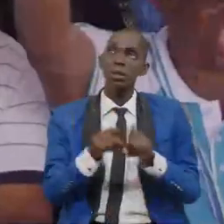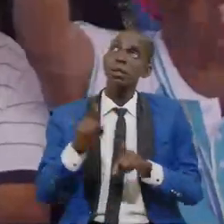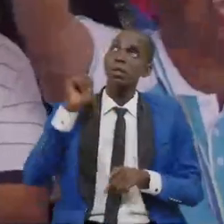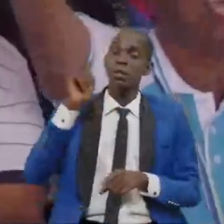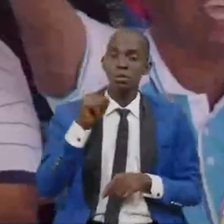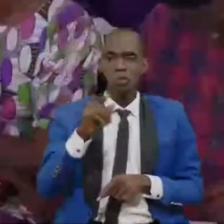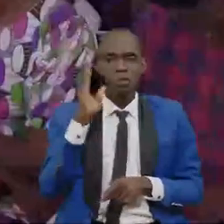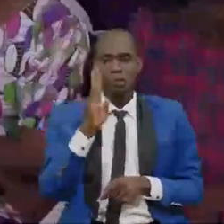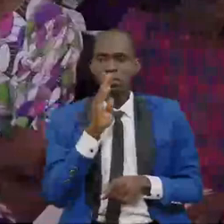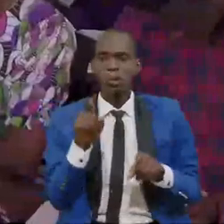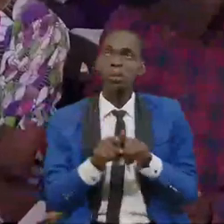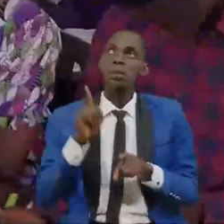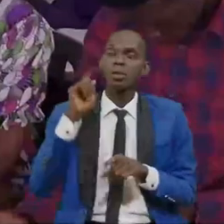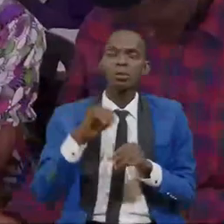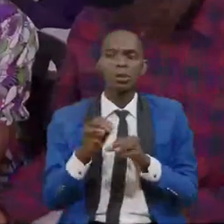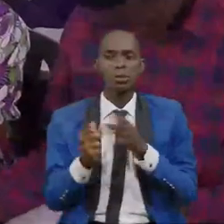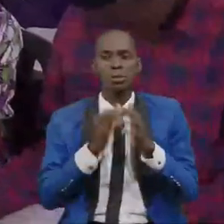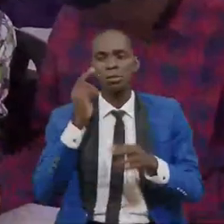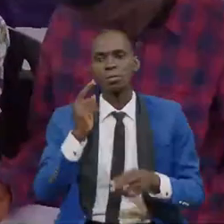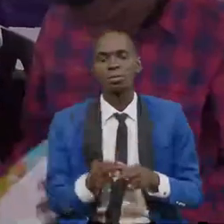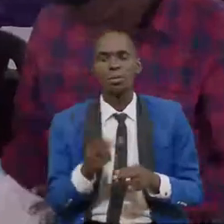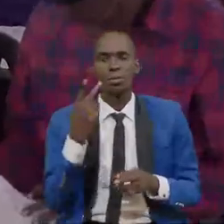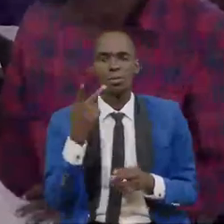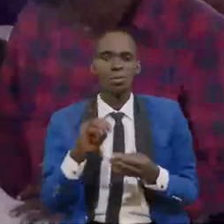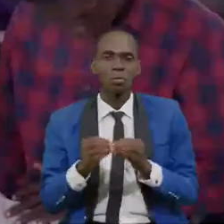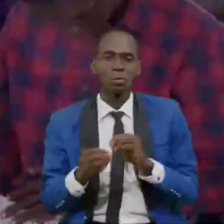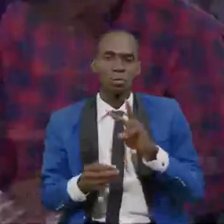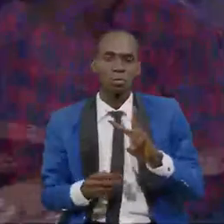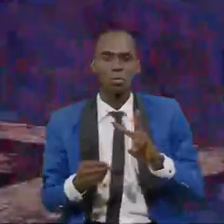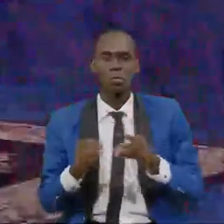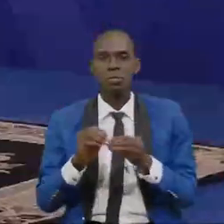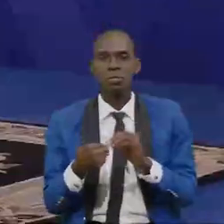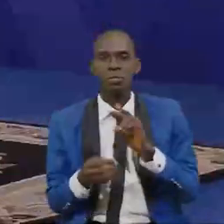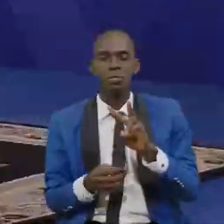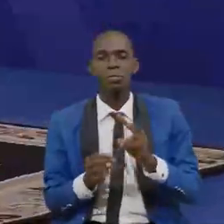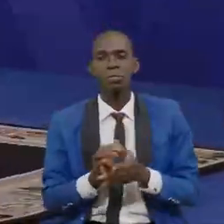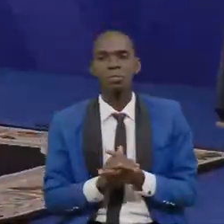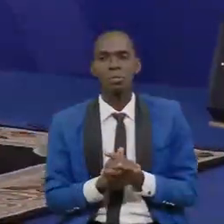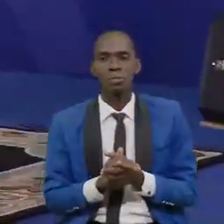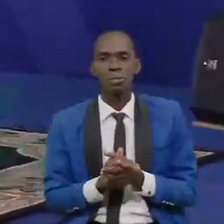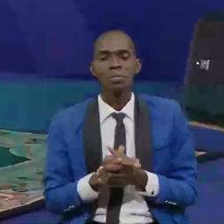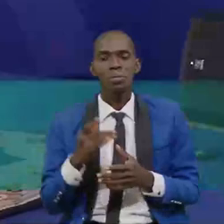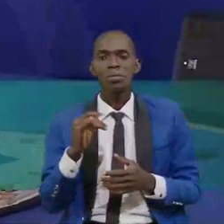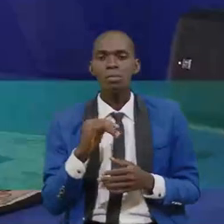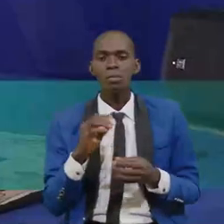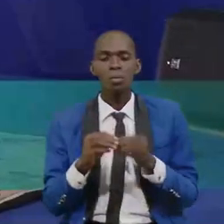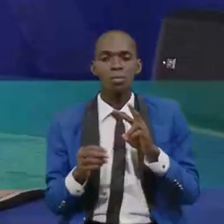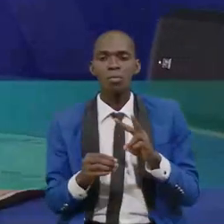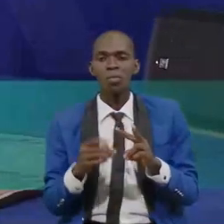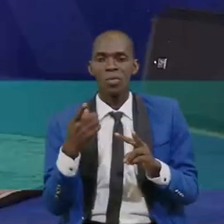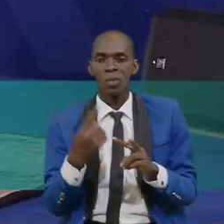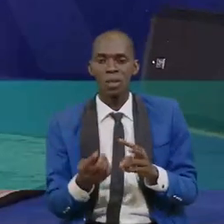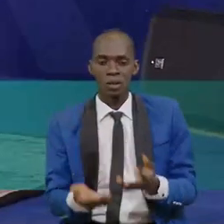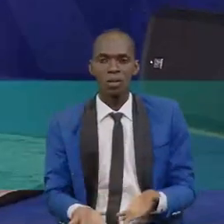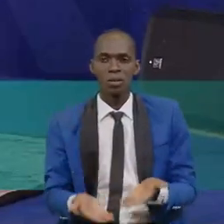lui au nom de Jésus. Deuxième élément, le ministère exalté.